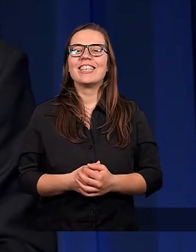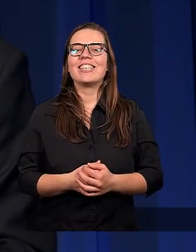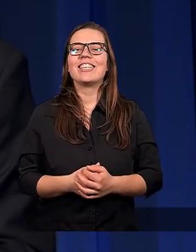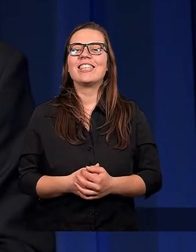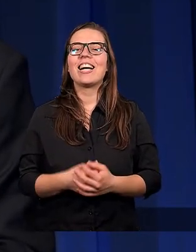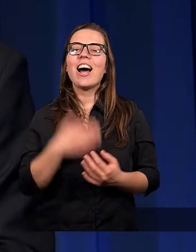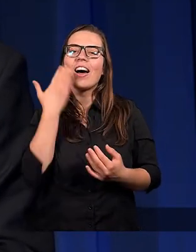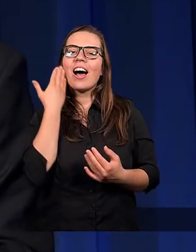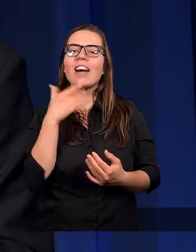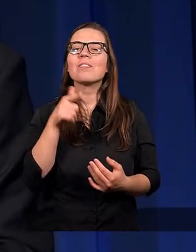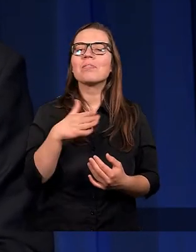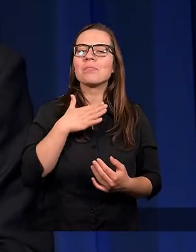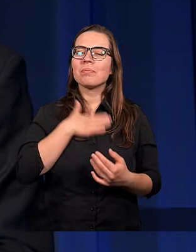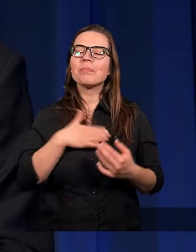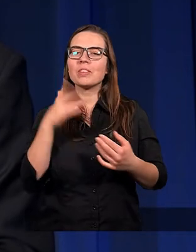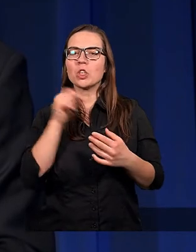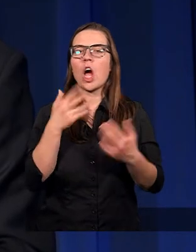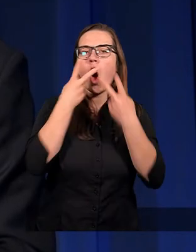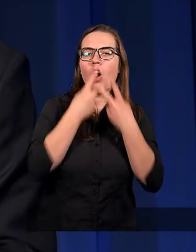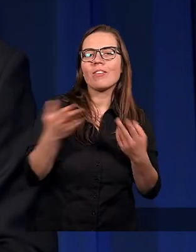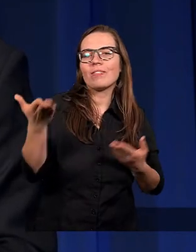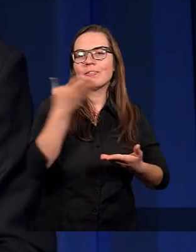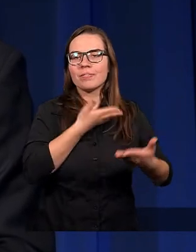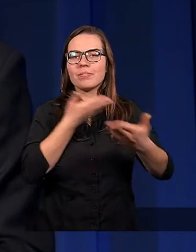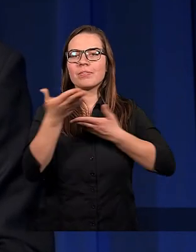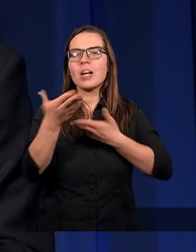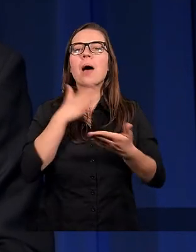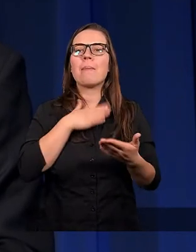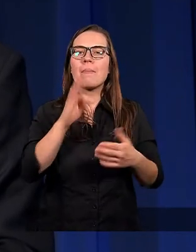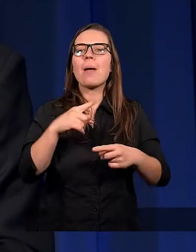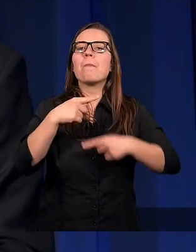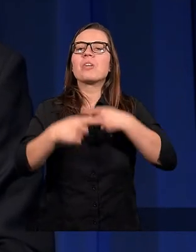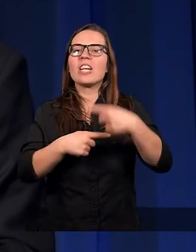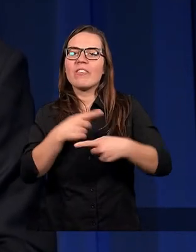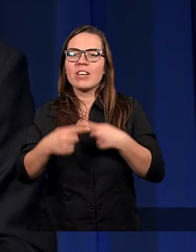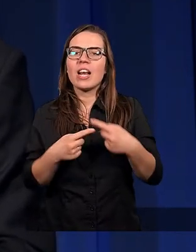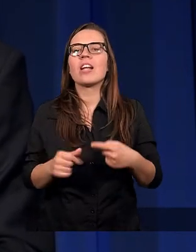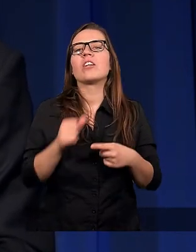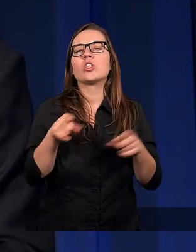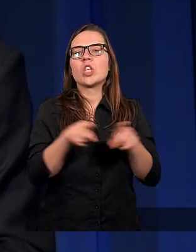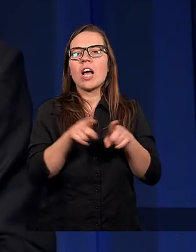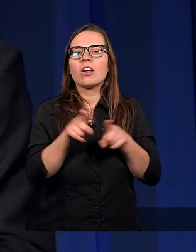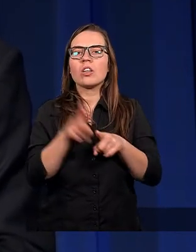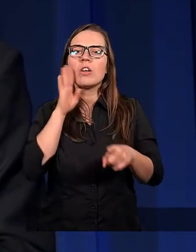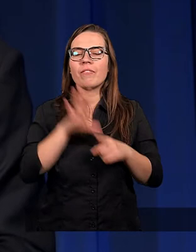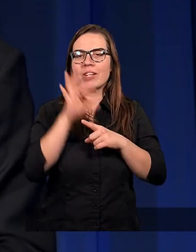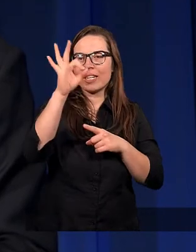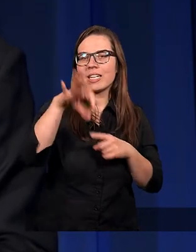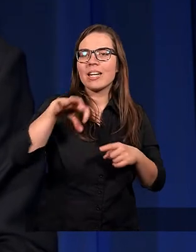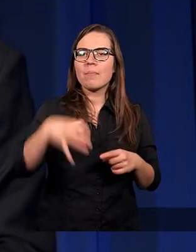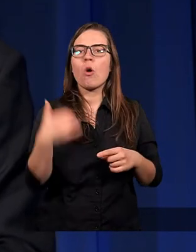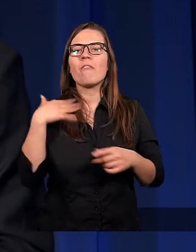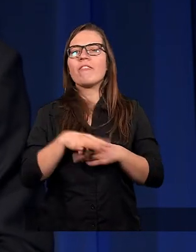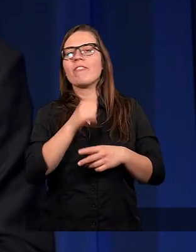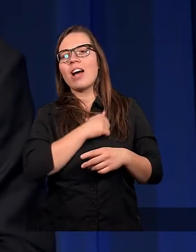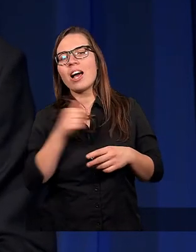To bardzo miłe, słuchajcie, że możemy się odwiedzać. Mam akurat taki przywilej. Teraz we wrześniu byłem i w zborze w